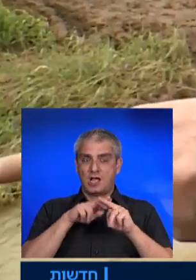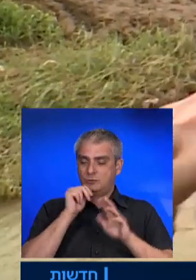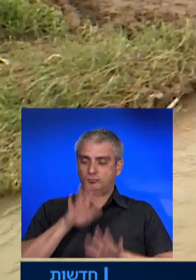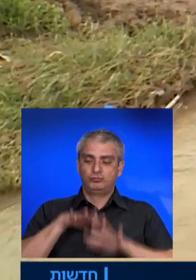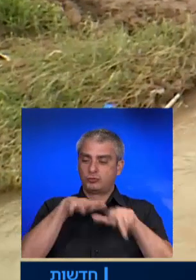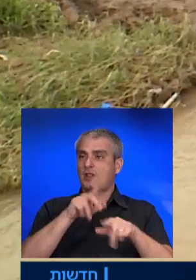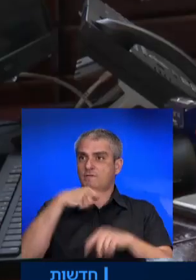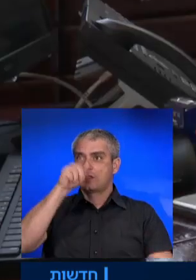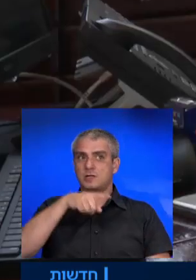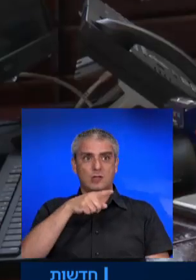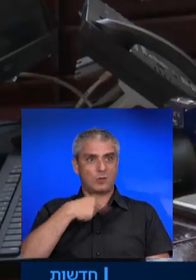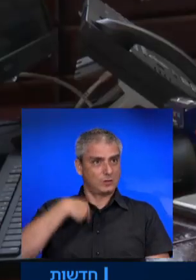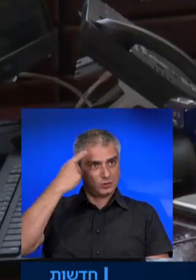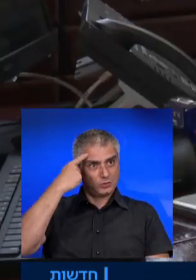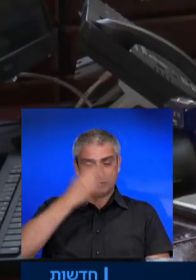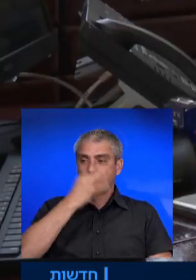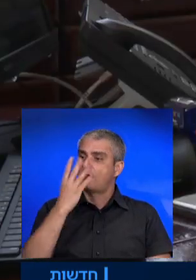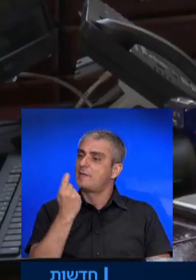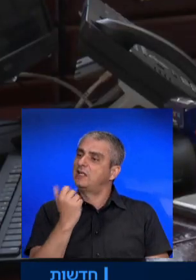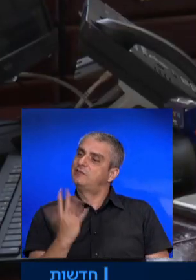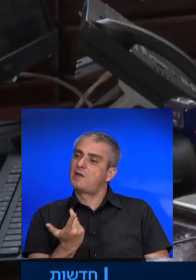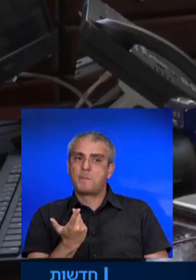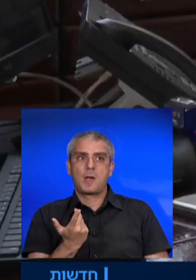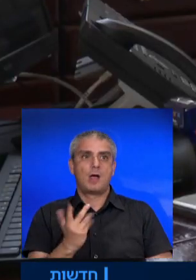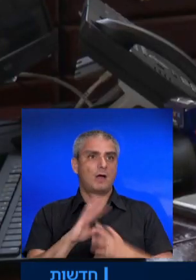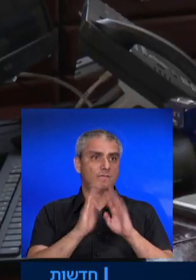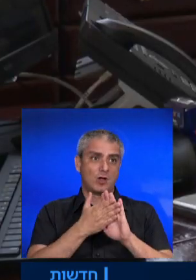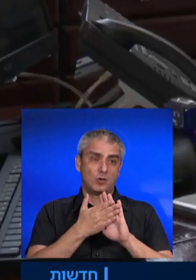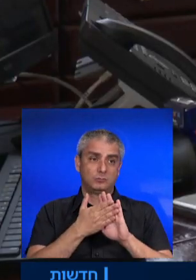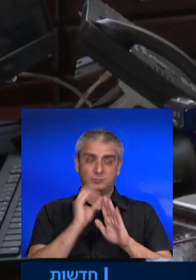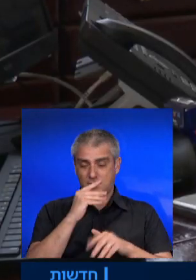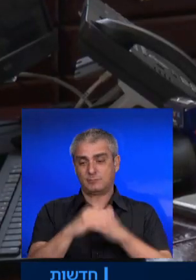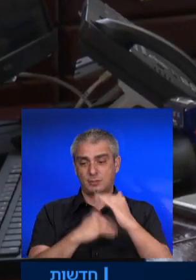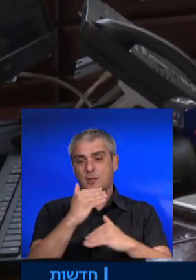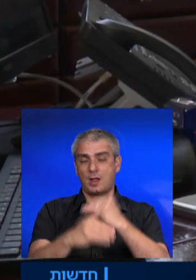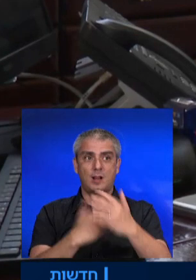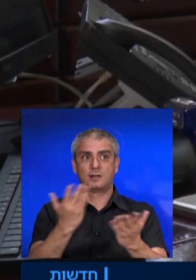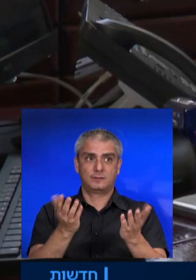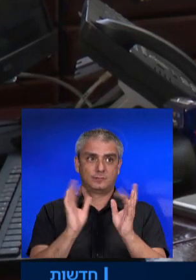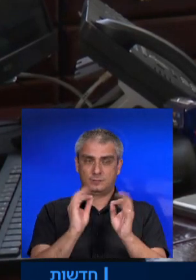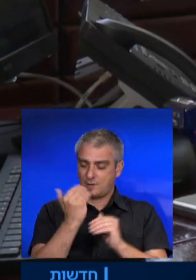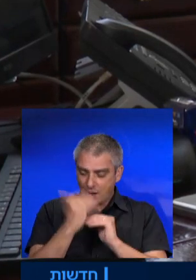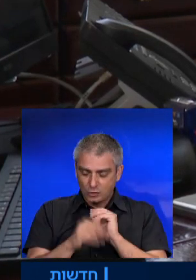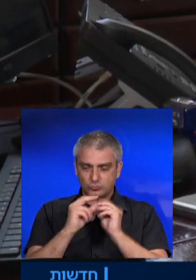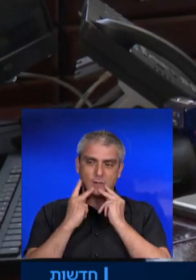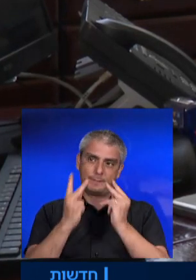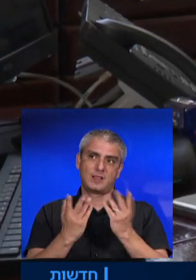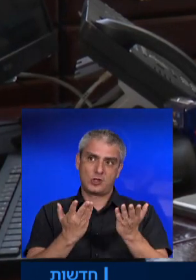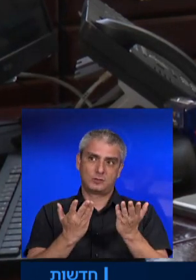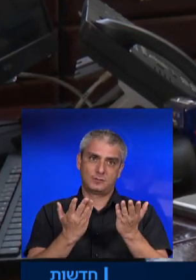בינואר. ואני יודע ששואלים מה עם הכסף והכל, אז גם זה ממש בתהליכים אחרונים של